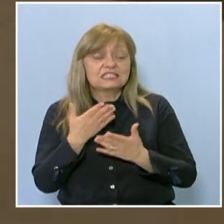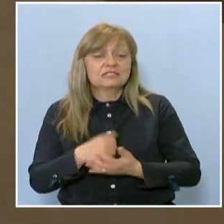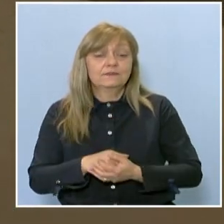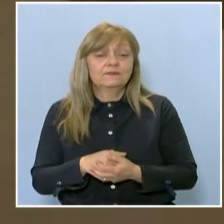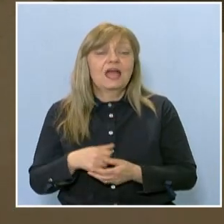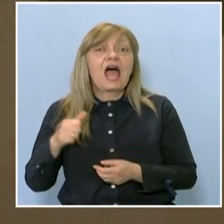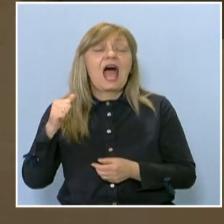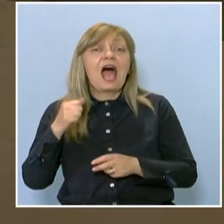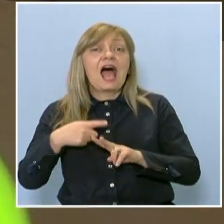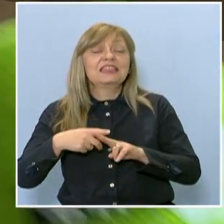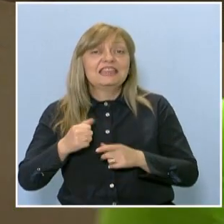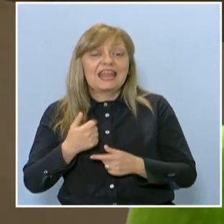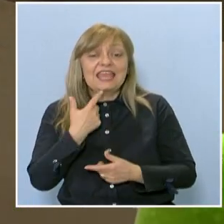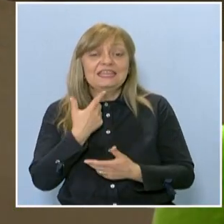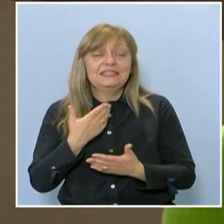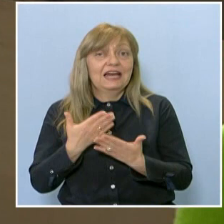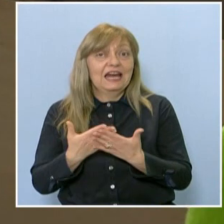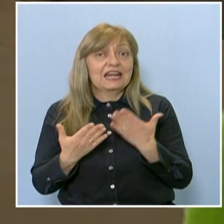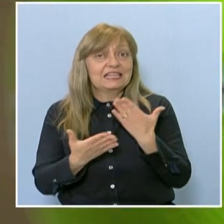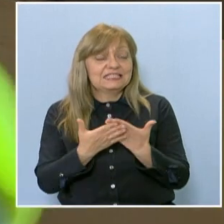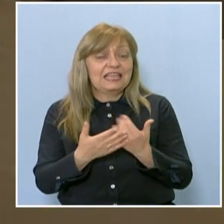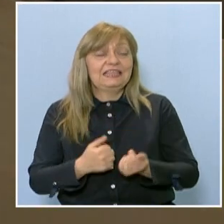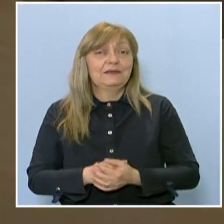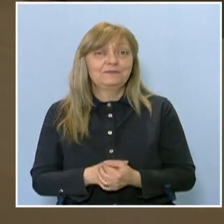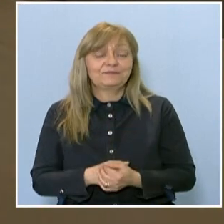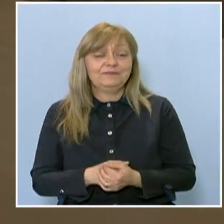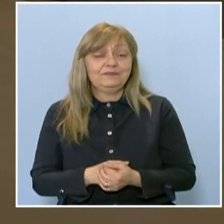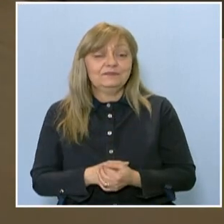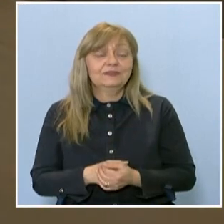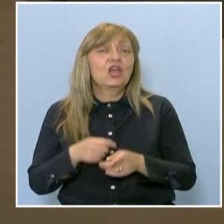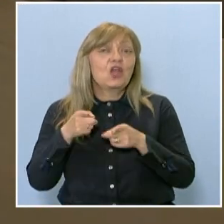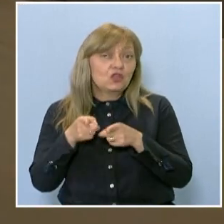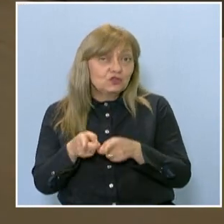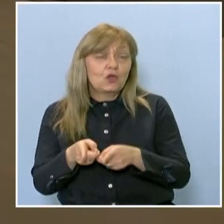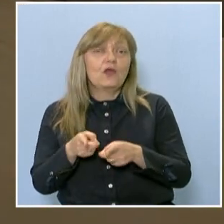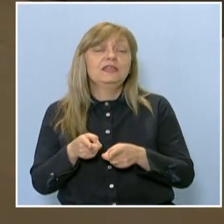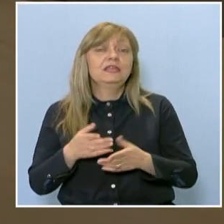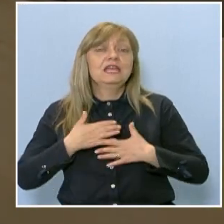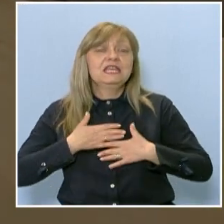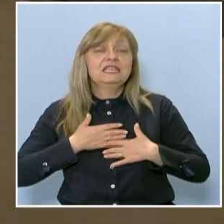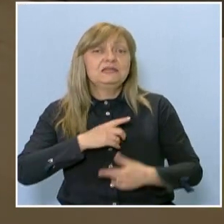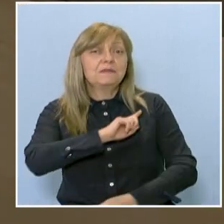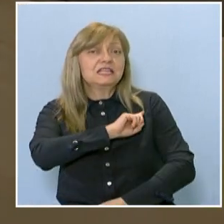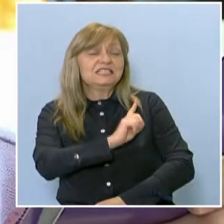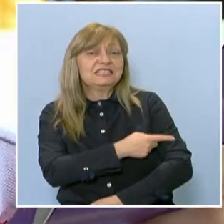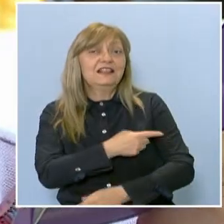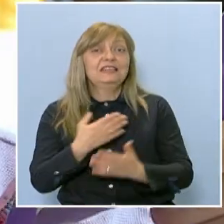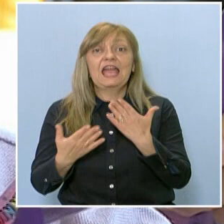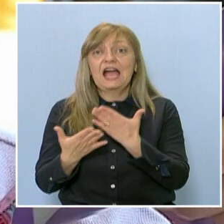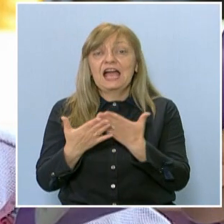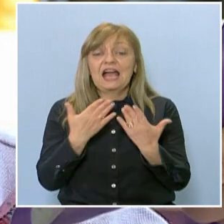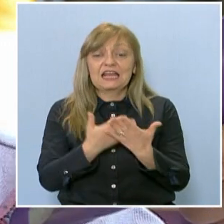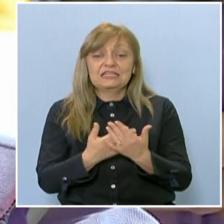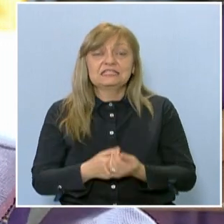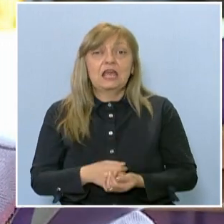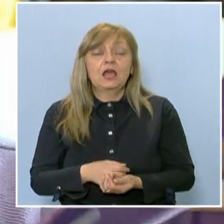Андрей ръцете. Какво прави Андрей ръцете? Ами, той има силни ръце.